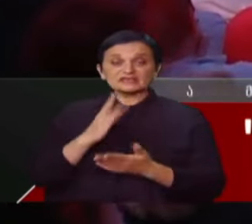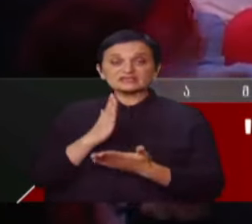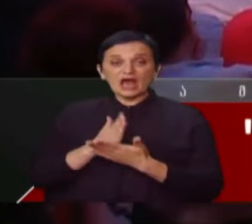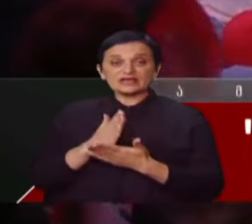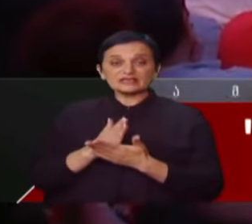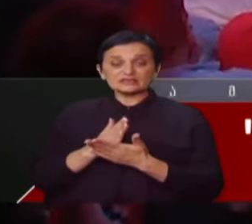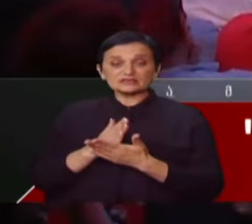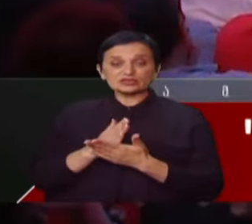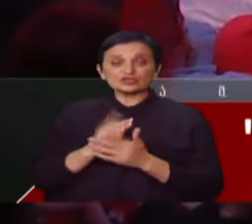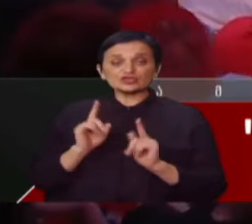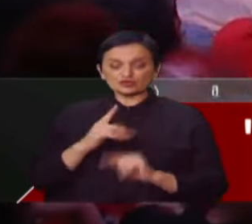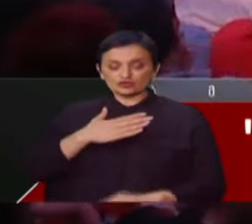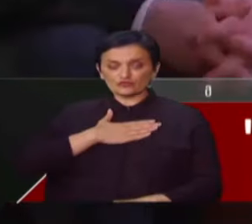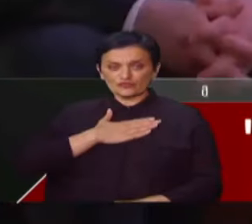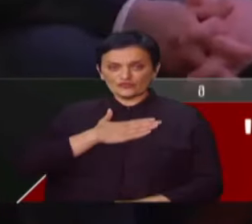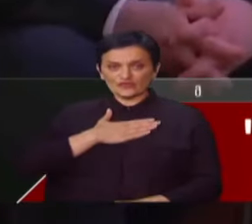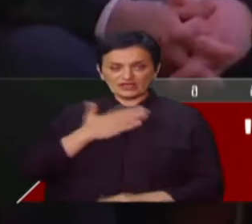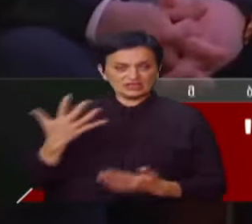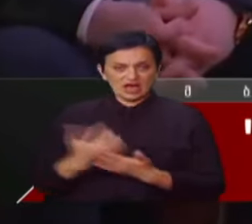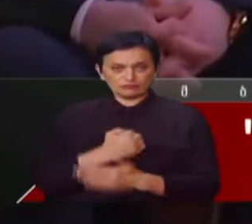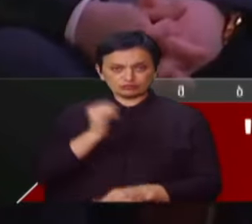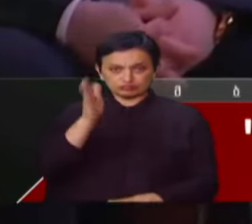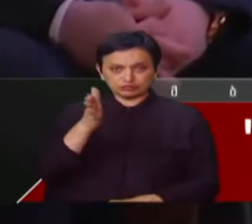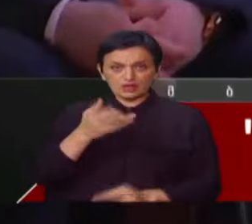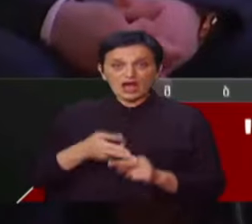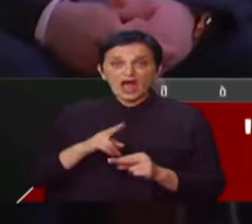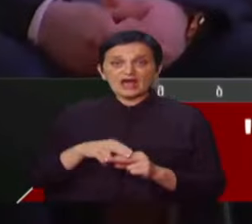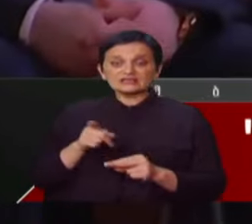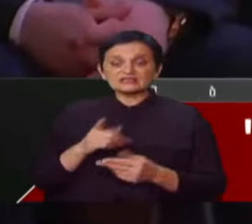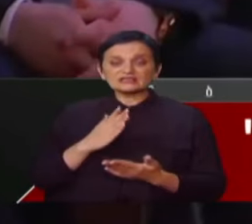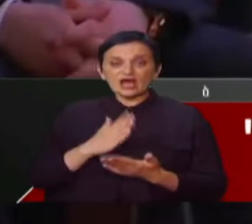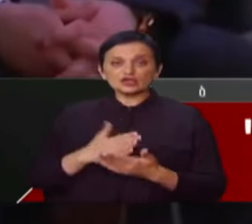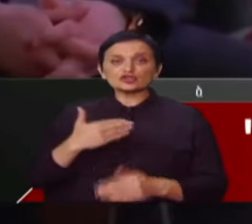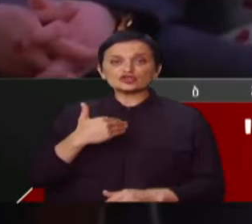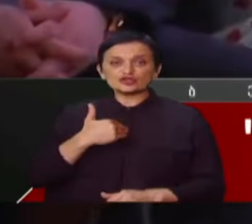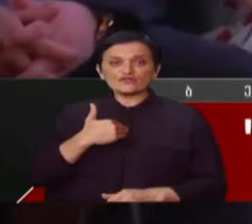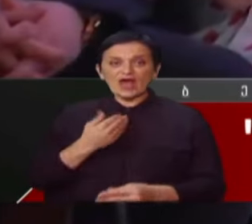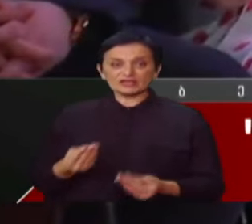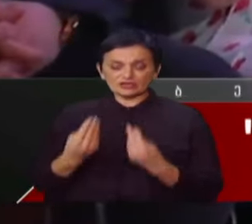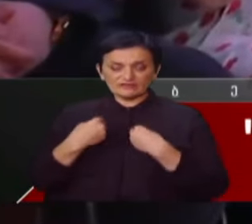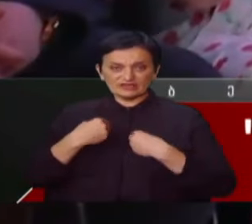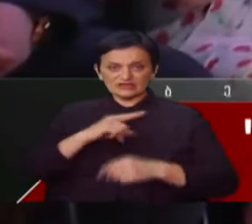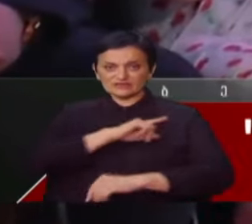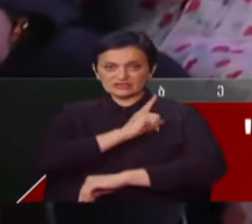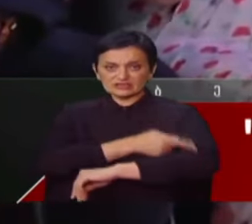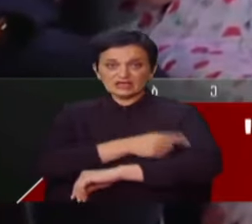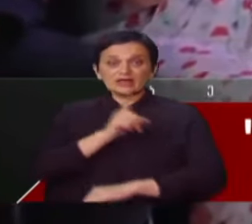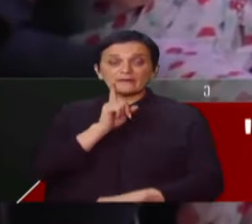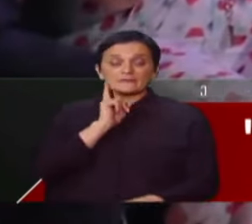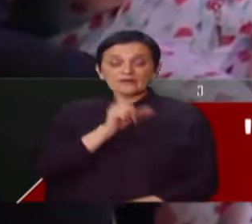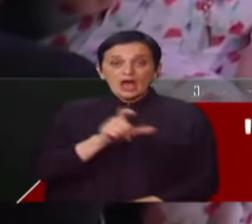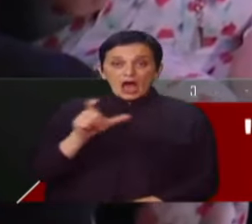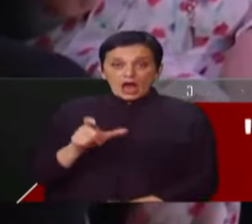ის, რითიც ჩვენ გავიმარჯვებთ. ეს არის ის, რაც ჩვენ გვაძლევს ძალას.